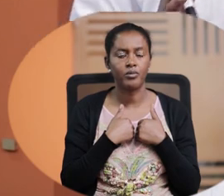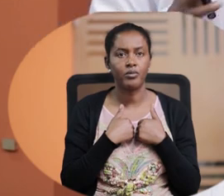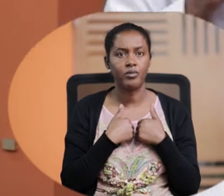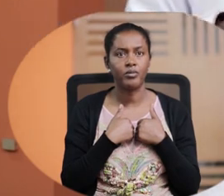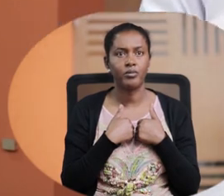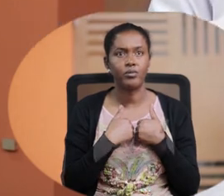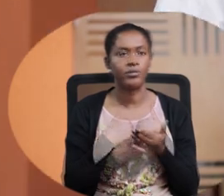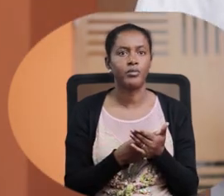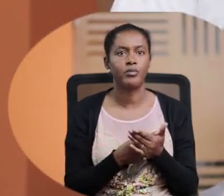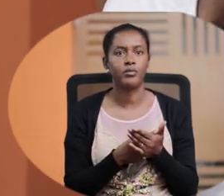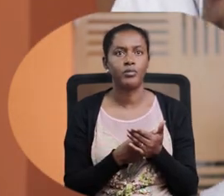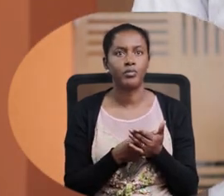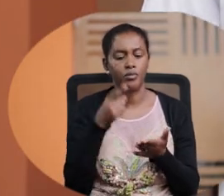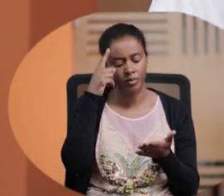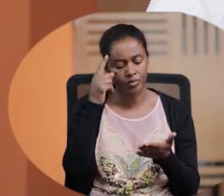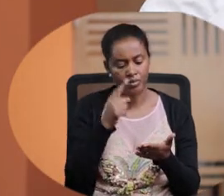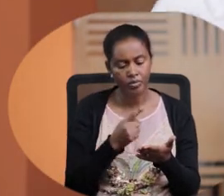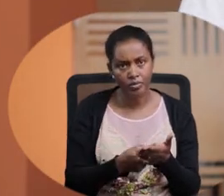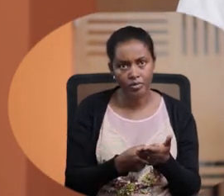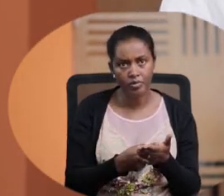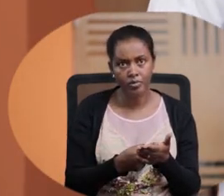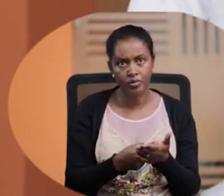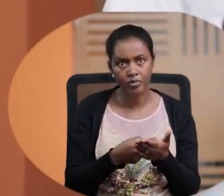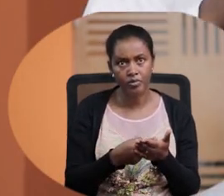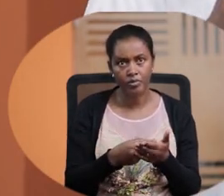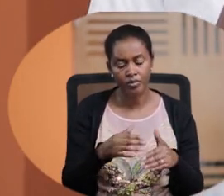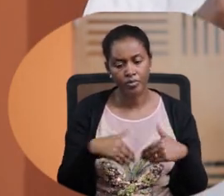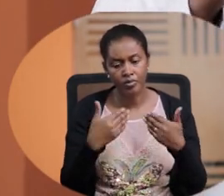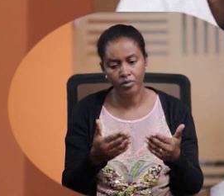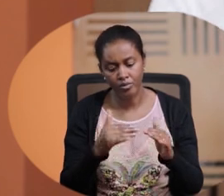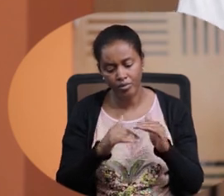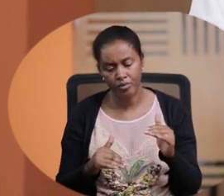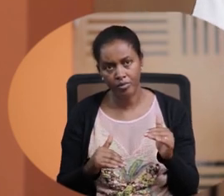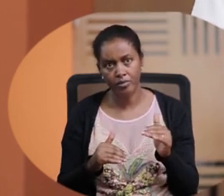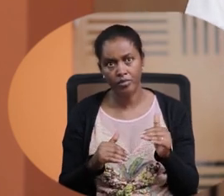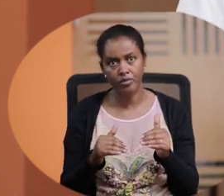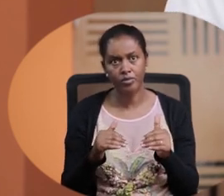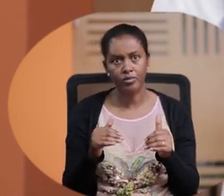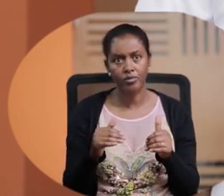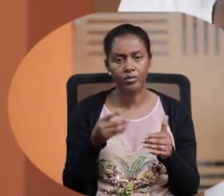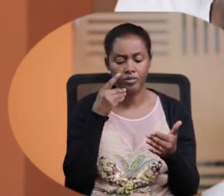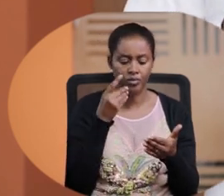qabu. Kanaaf kaayyoo gooroo kana jalattiin akka inni kaayettiin daataa ni funaantu